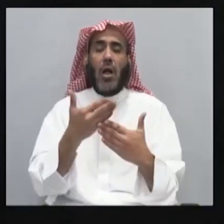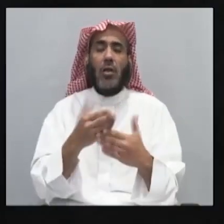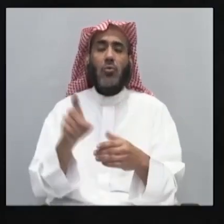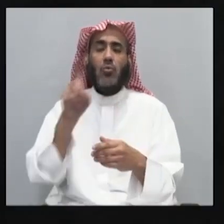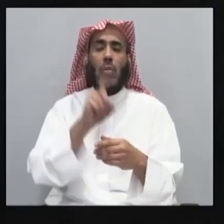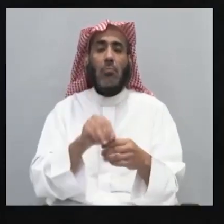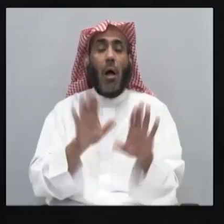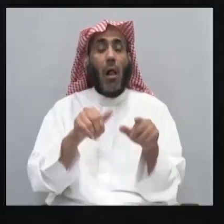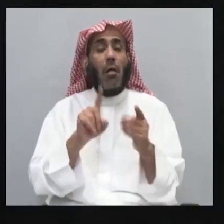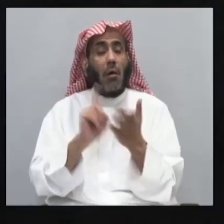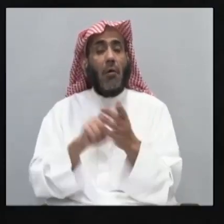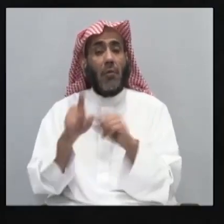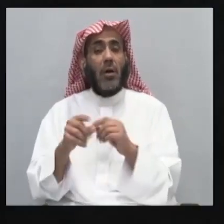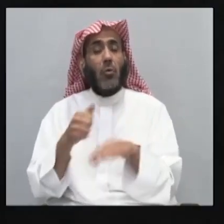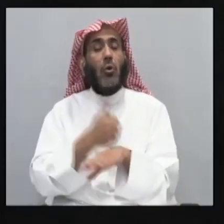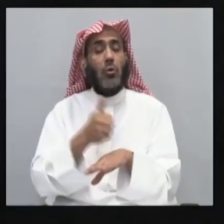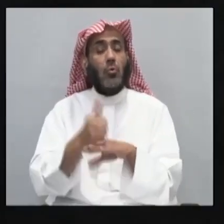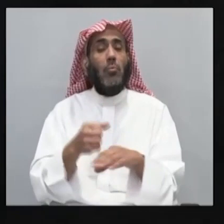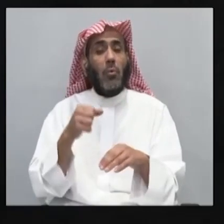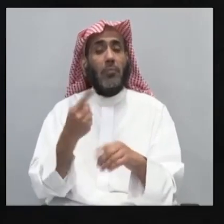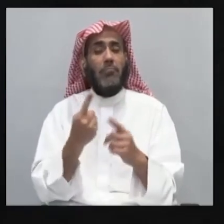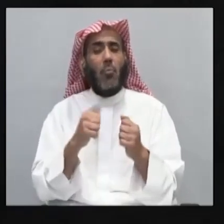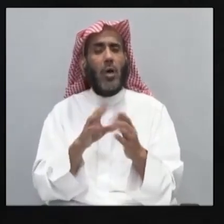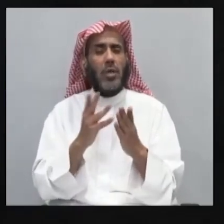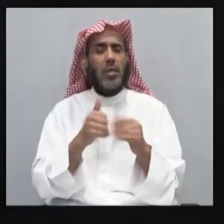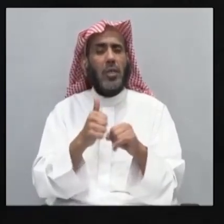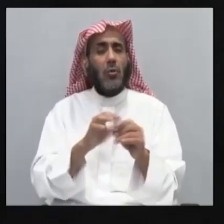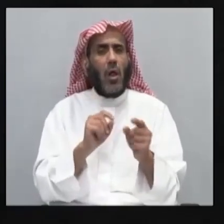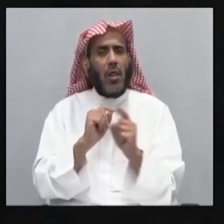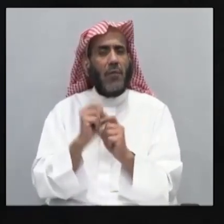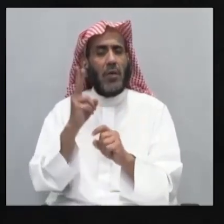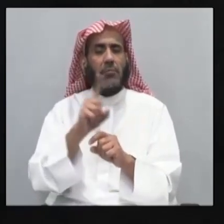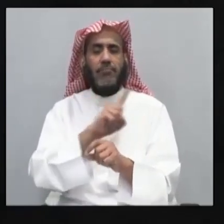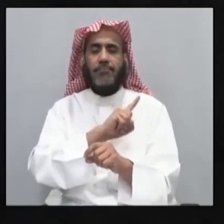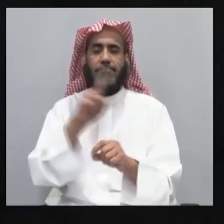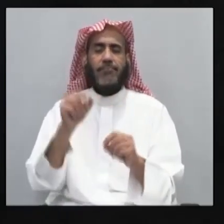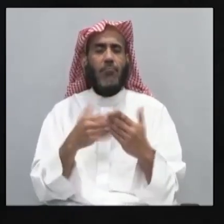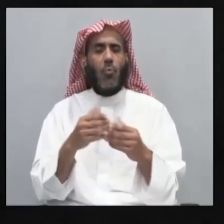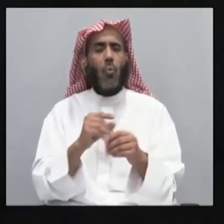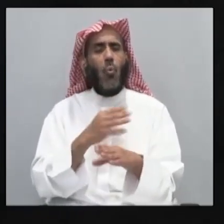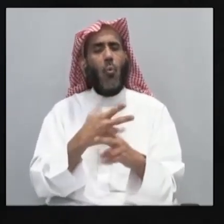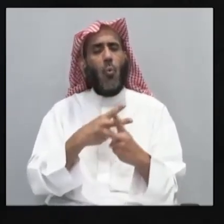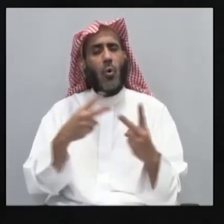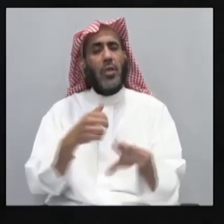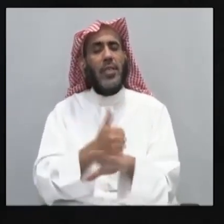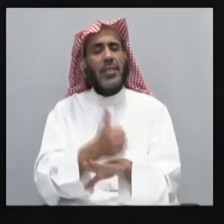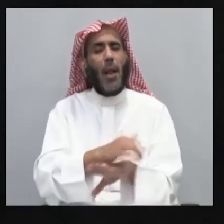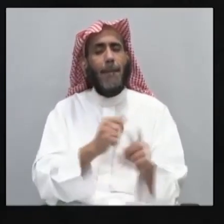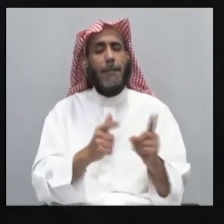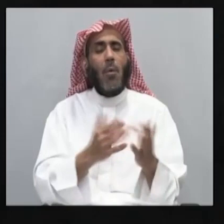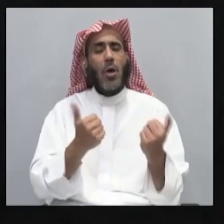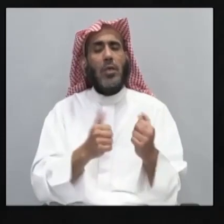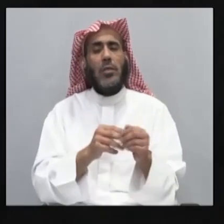اليوم هل هذا فقط هو الاسلوب الوحيد اللي ممكن اوصل به هذه الفكره قطعا لا هناك عده اساليب ممكن ان